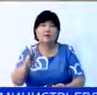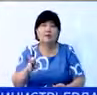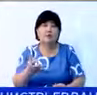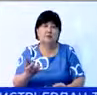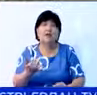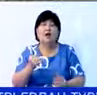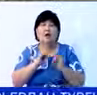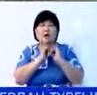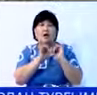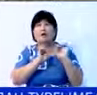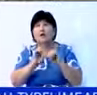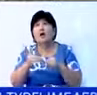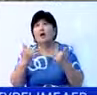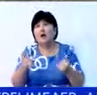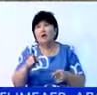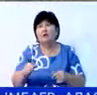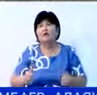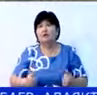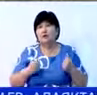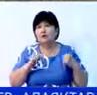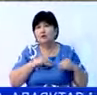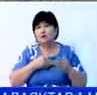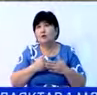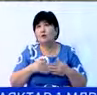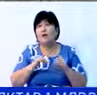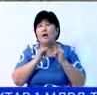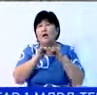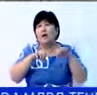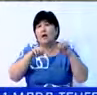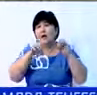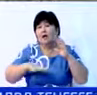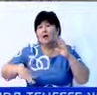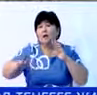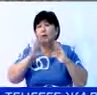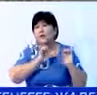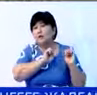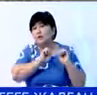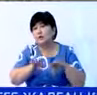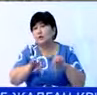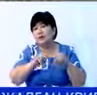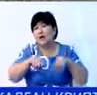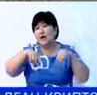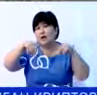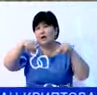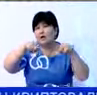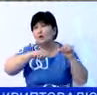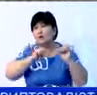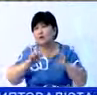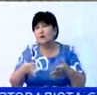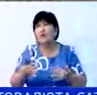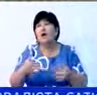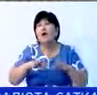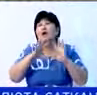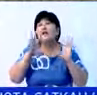емес, төгіліп жатыр. Бұл жерде қазір қызу жұмыс жүріп жатыр. КамАЗ-дар арнайы көлшіктің бетін жабу мақсатында арнайы құм төсеуде.